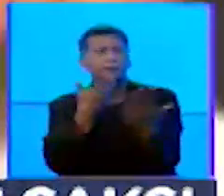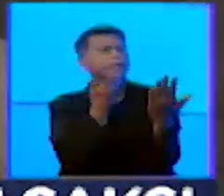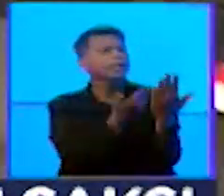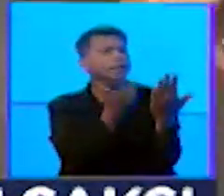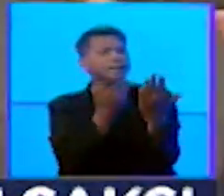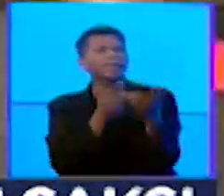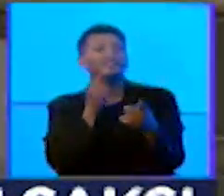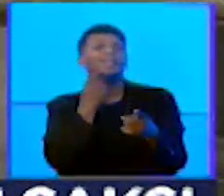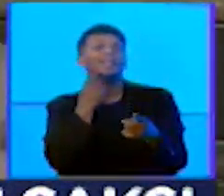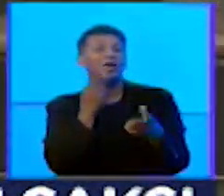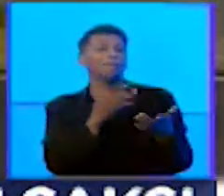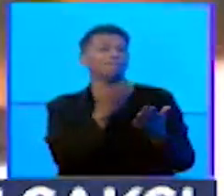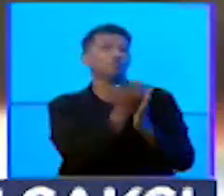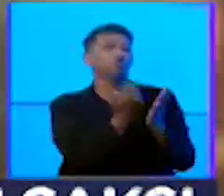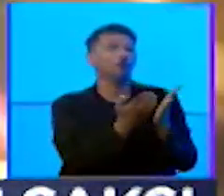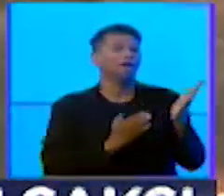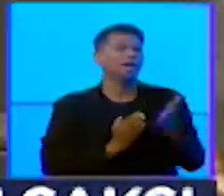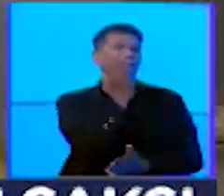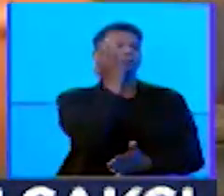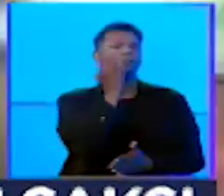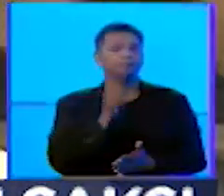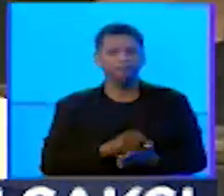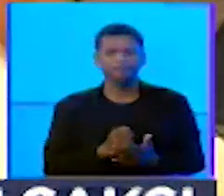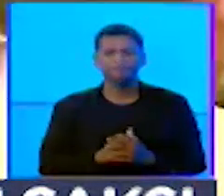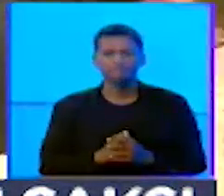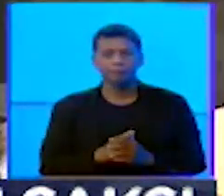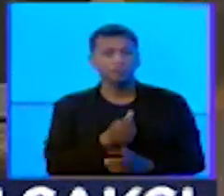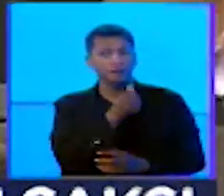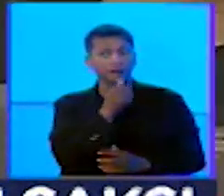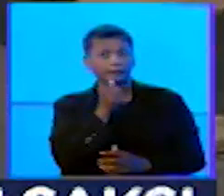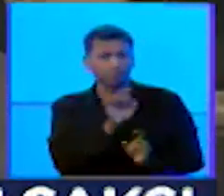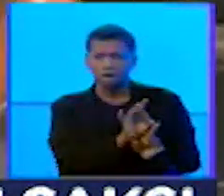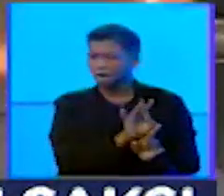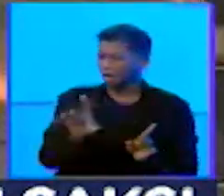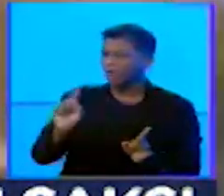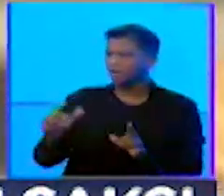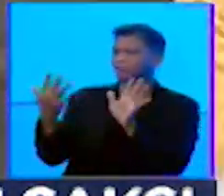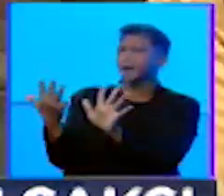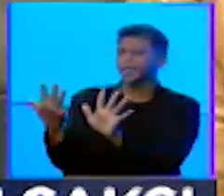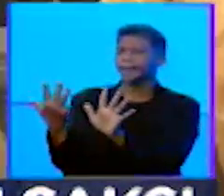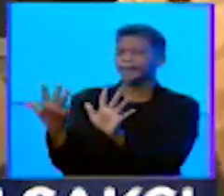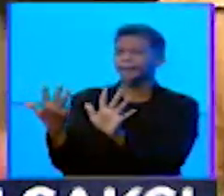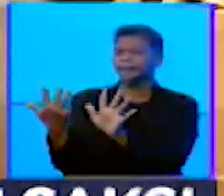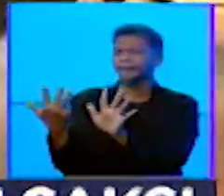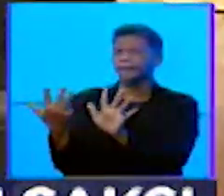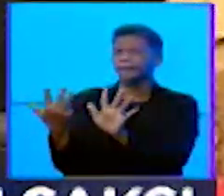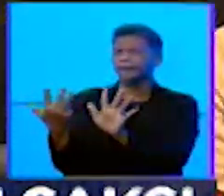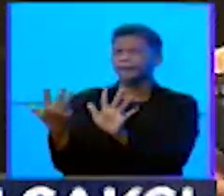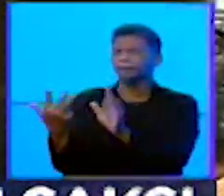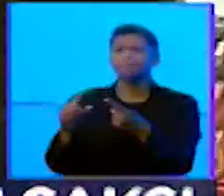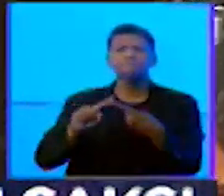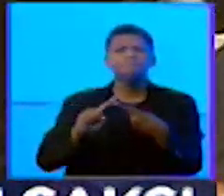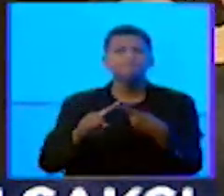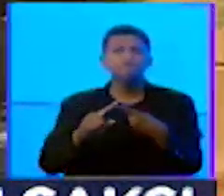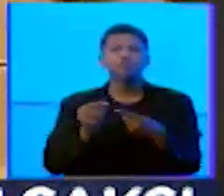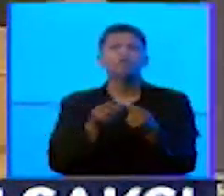kesehatan. Selain Anies Baswedan, 9 orang lainnya juga hadir memenuhi pemeriksaan Polda Metro Jaya. Di antaranya Wali Kota